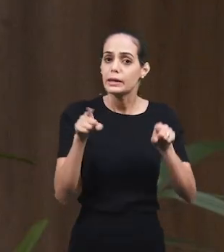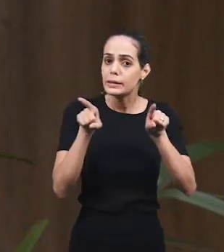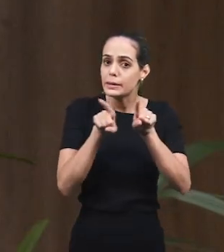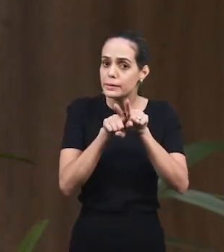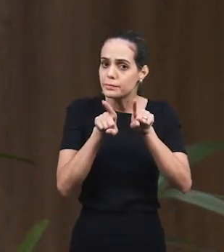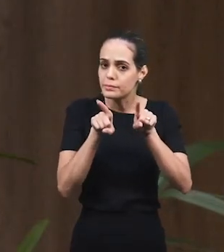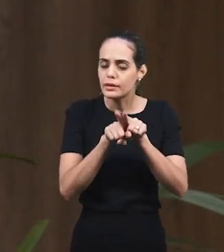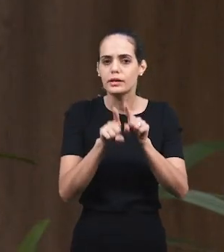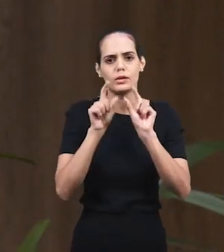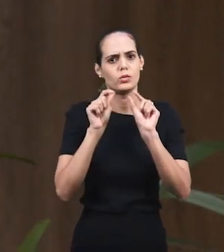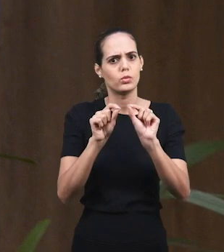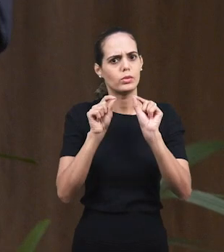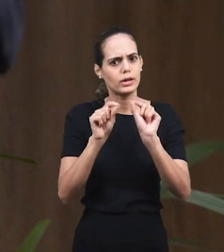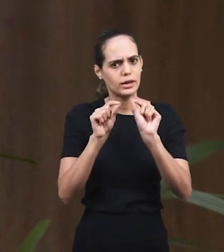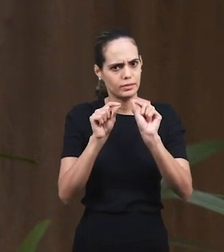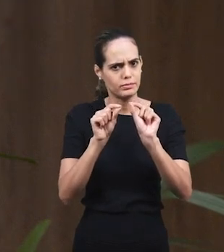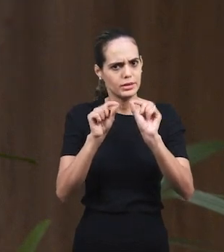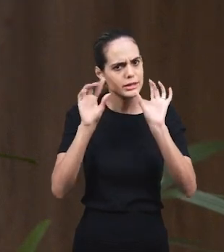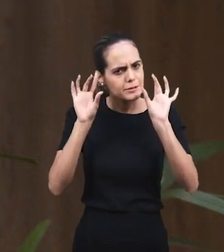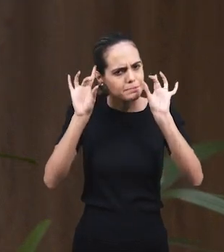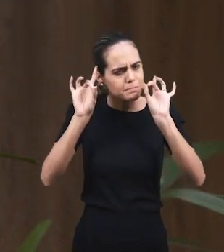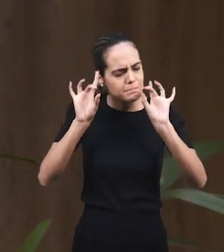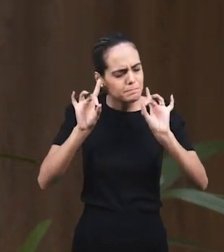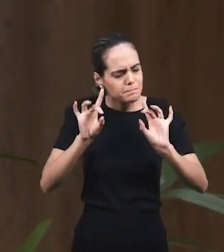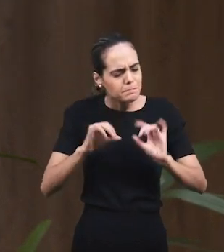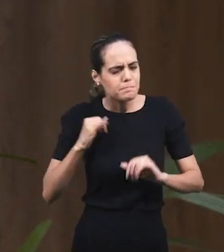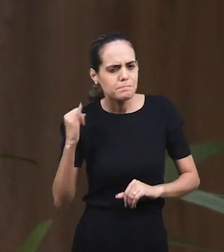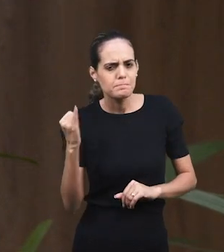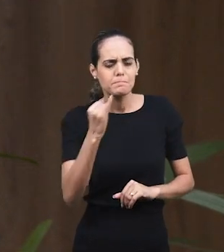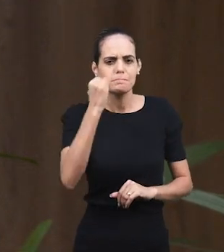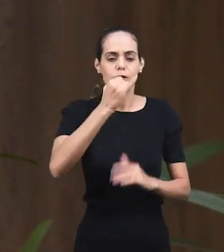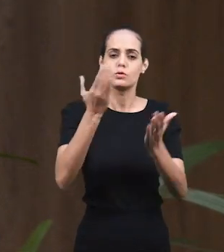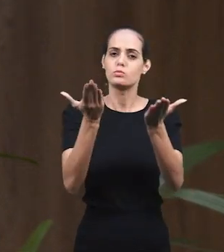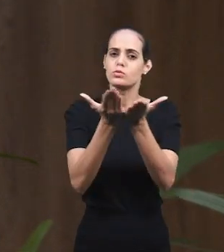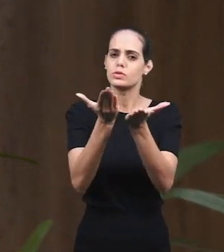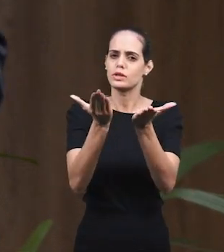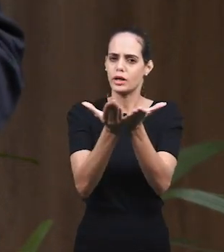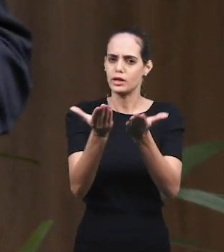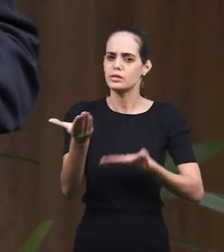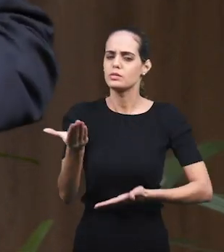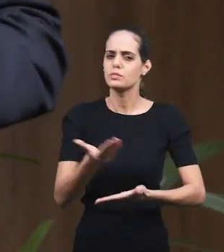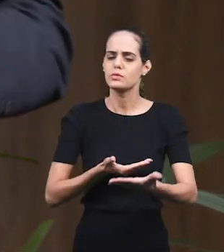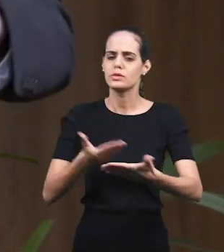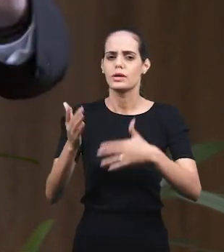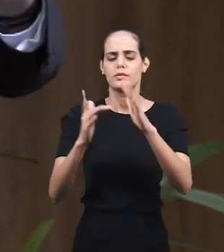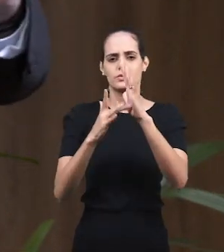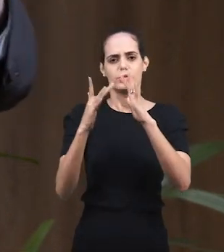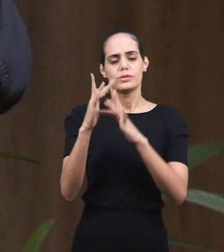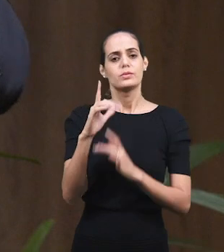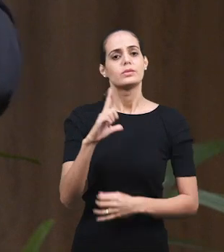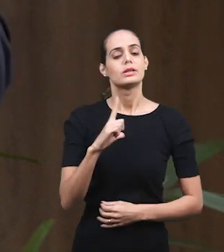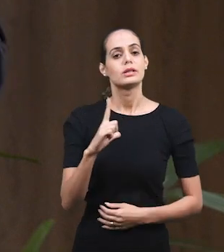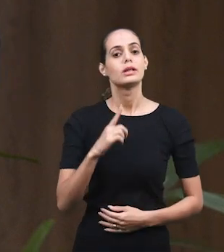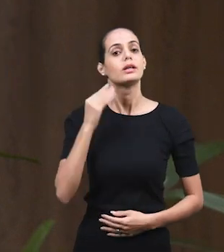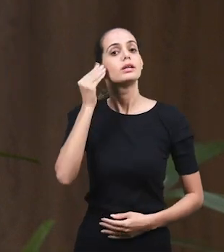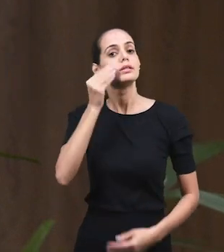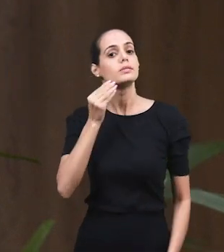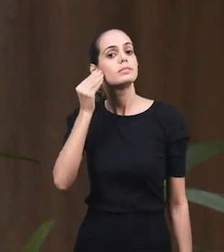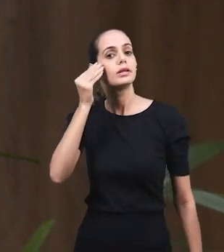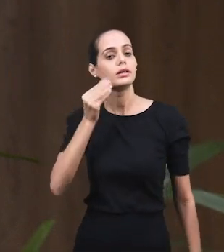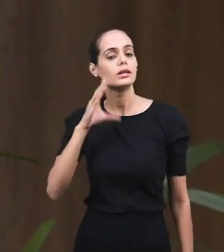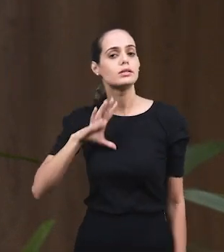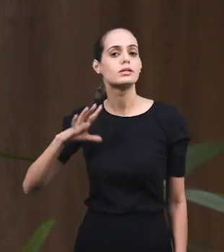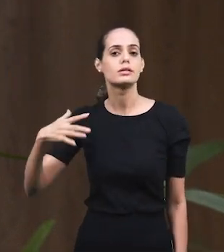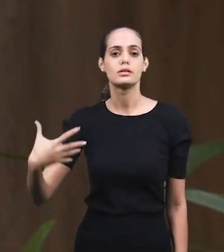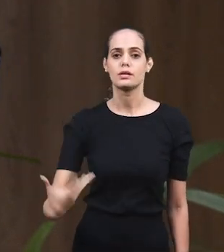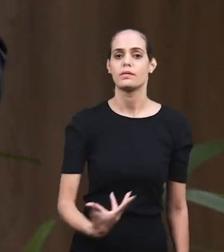pour moi, pour vous, pour nous tous, Pasteur Sergio. Et encore, spécifiquement,